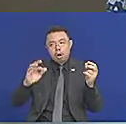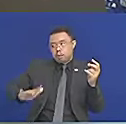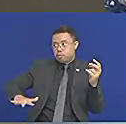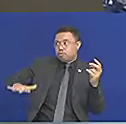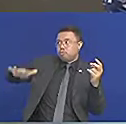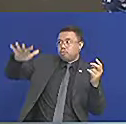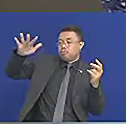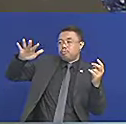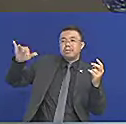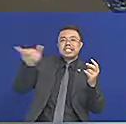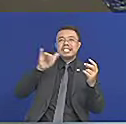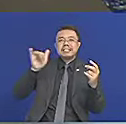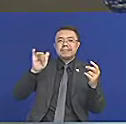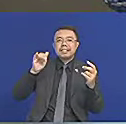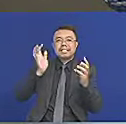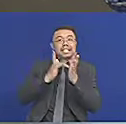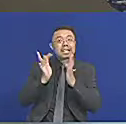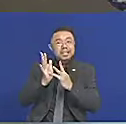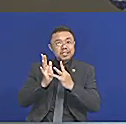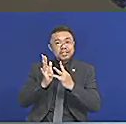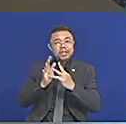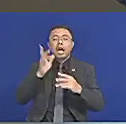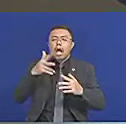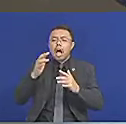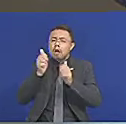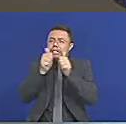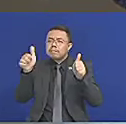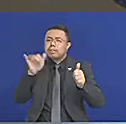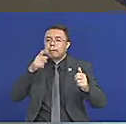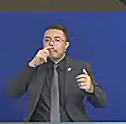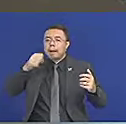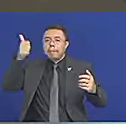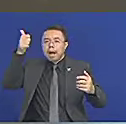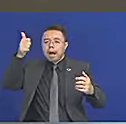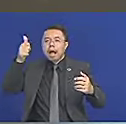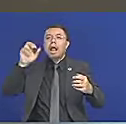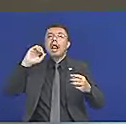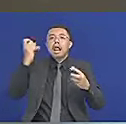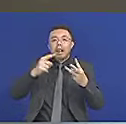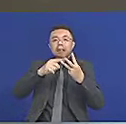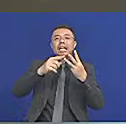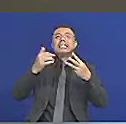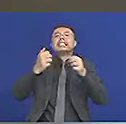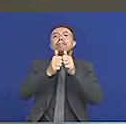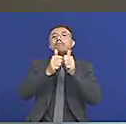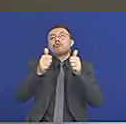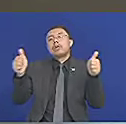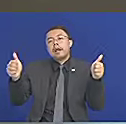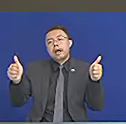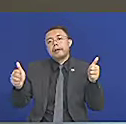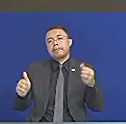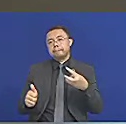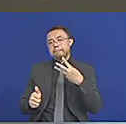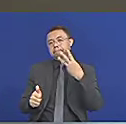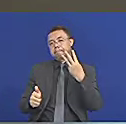makin seperti Yesus, makin sempurna seperti Bapa, lalu sempurna.